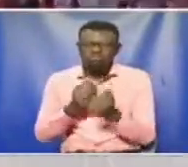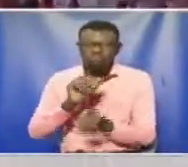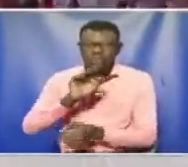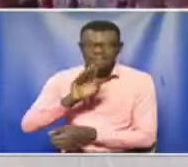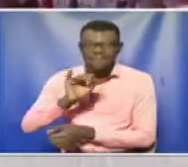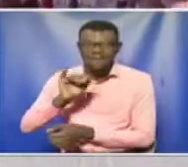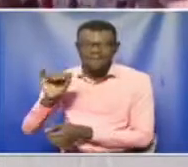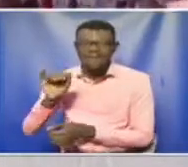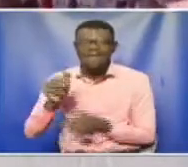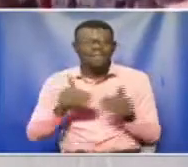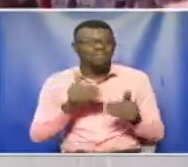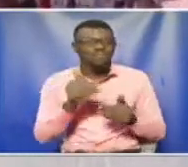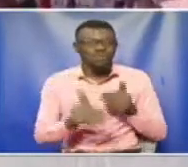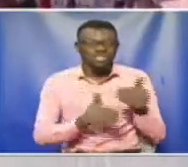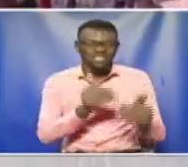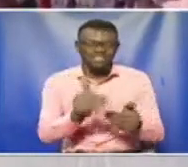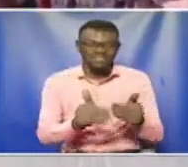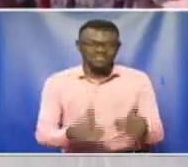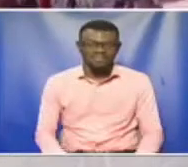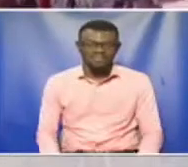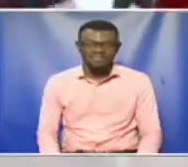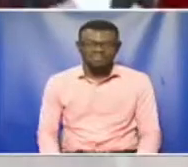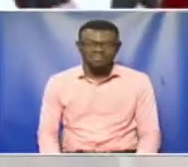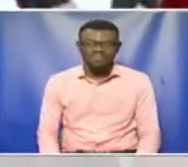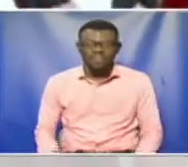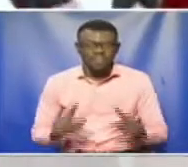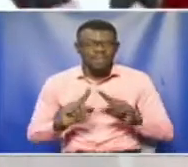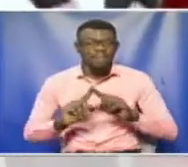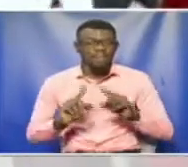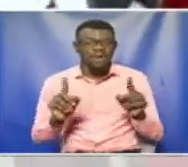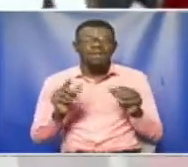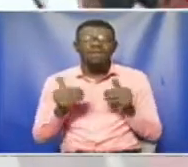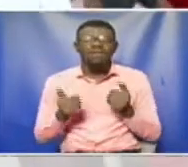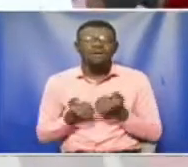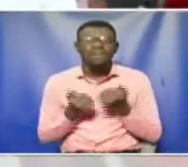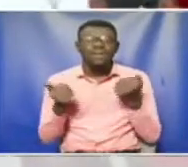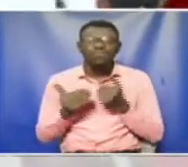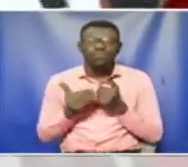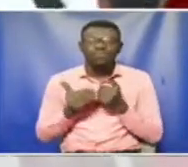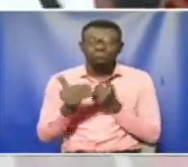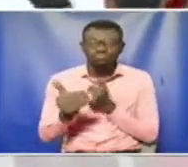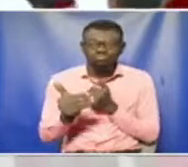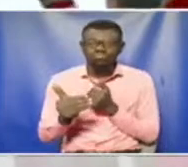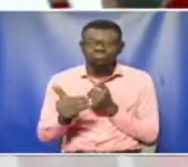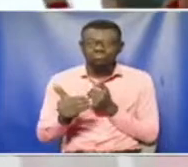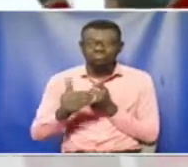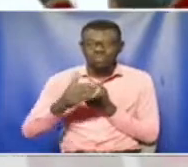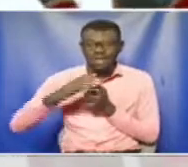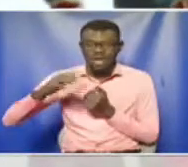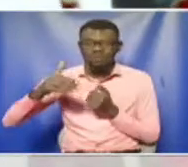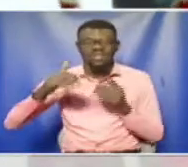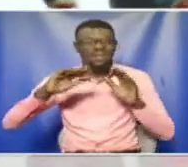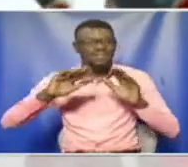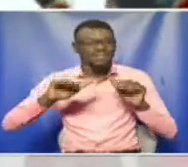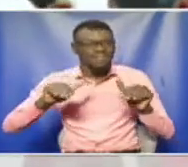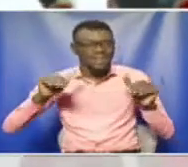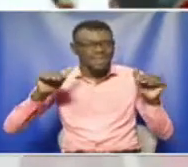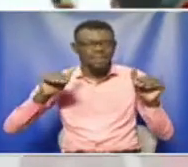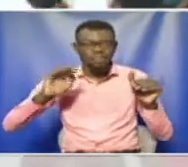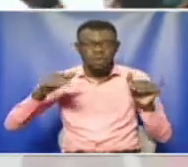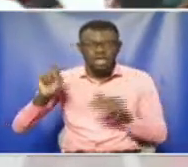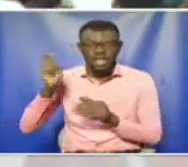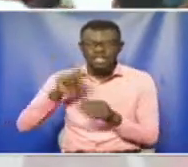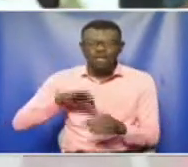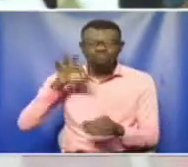katiba kupitia mswada wa BBI. Kilichofuata ni kuwa mabunge yote ya kaunti za eneo la Mlima Kenya